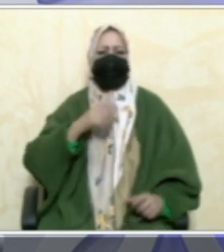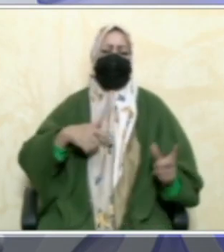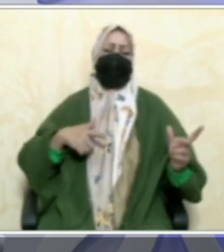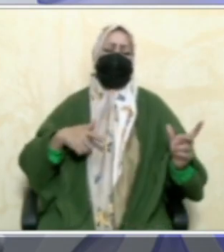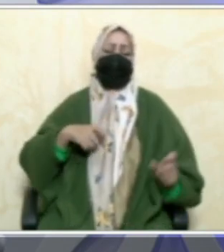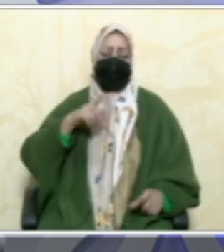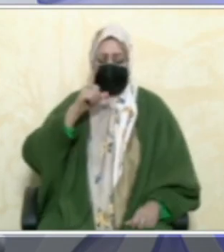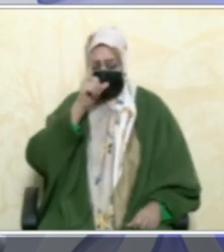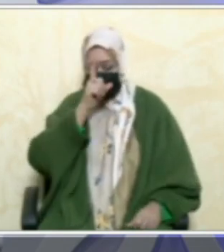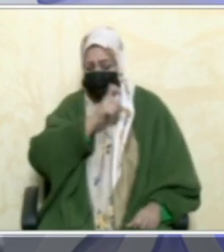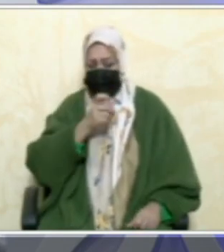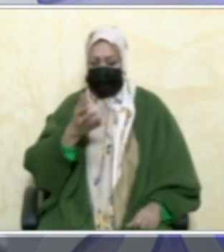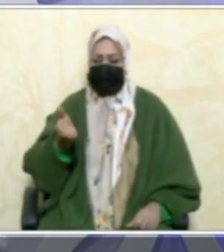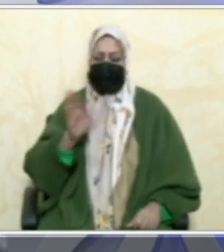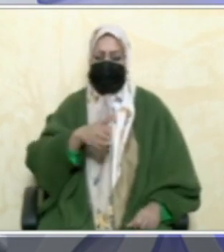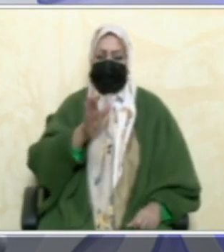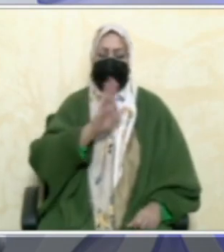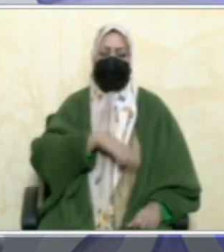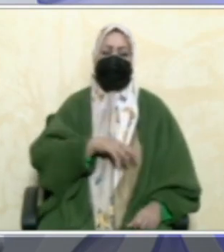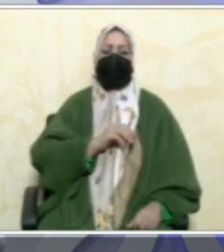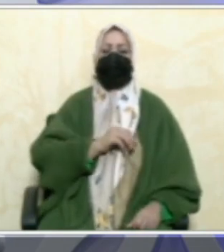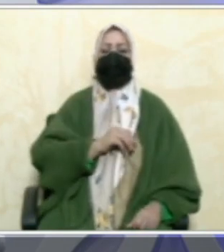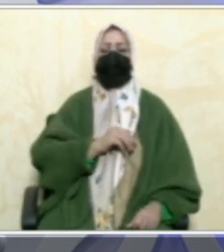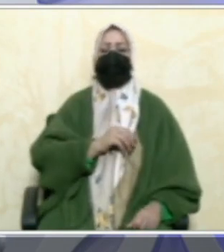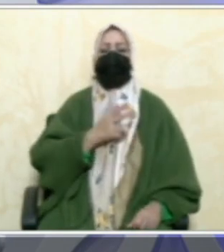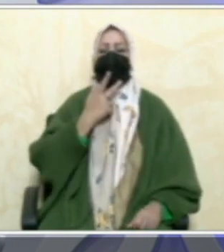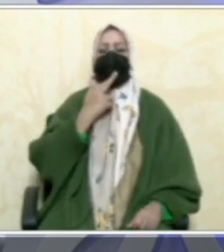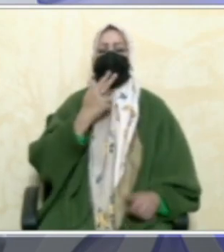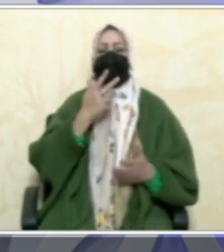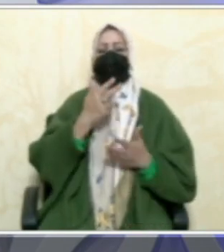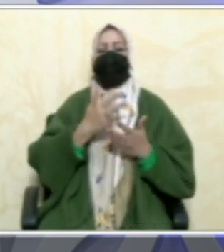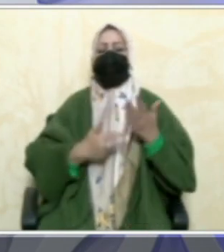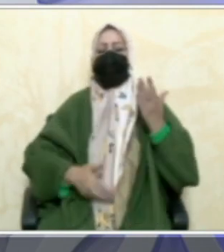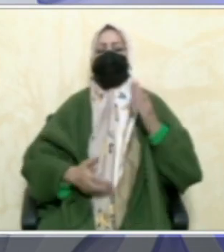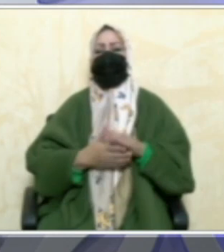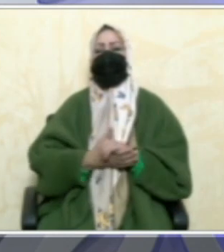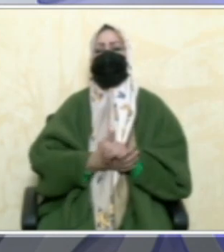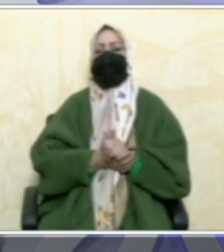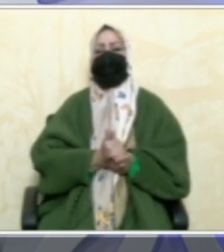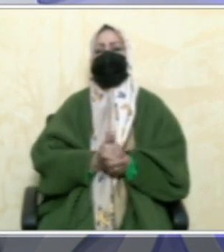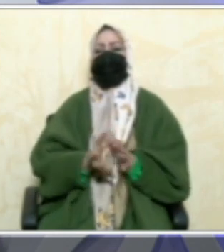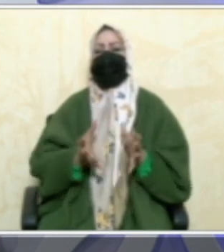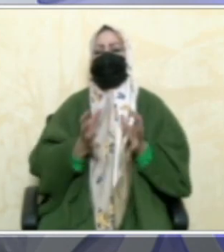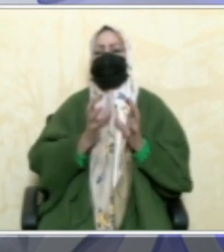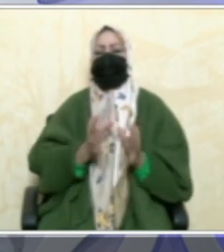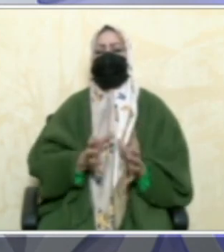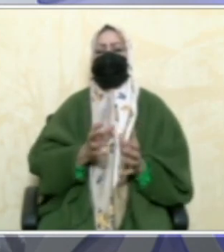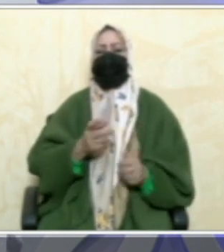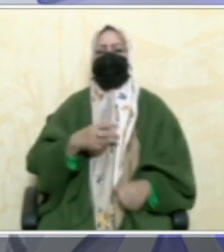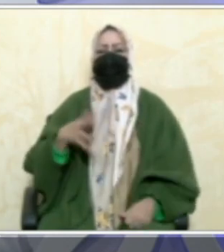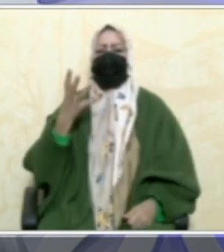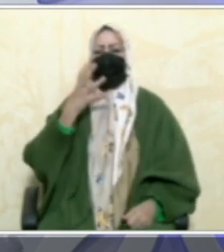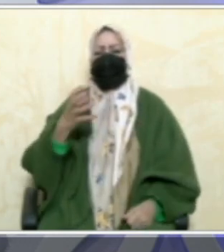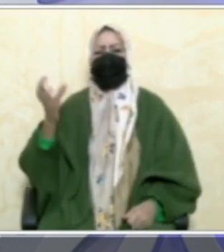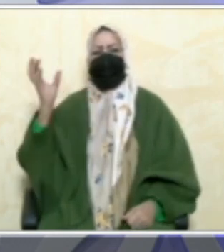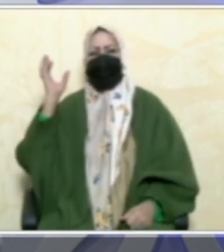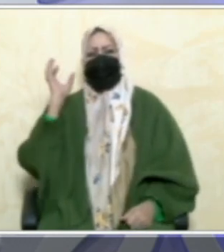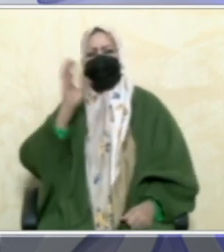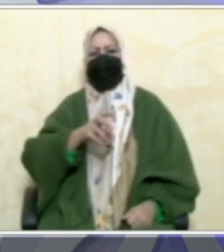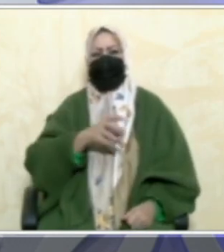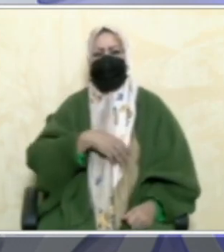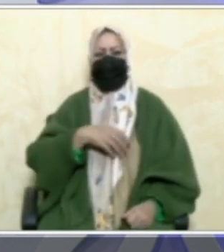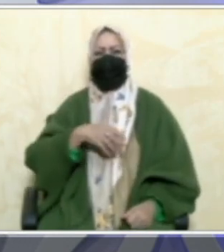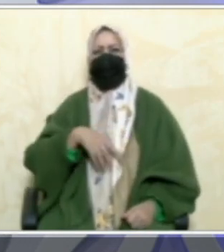التقارير، قنابل ذكية يعني تستعمل في العادة لتحطيم الطائرات في المدارج السفلى